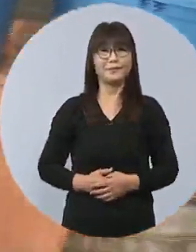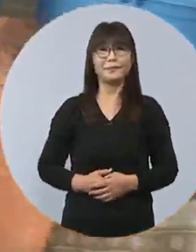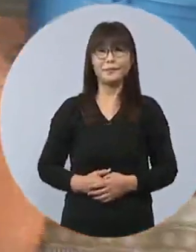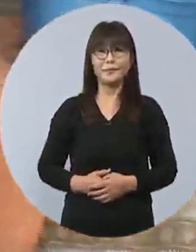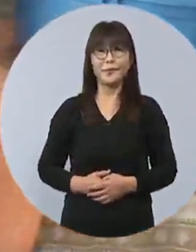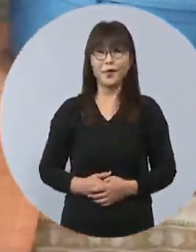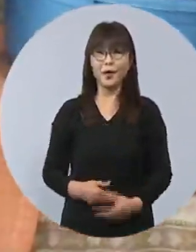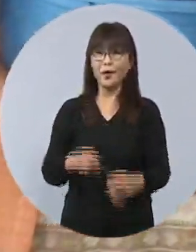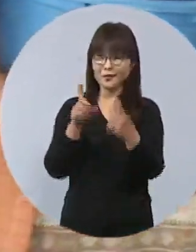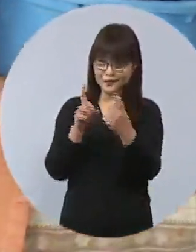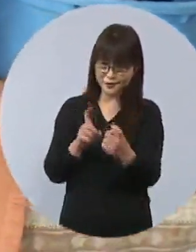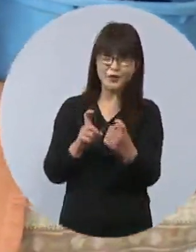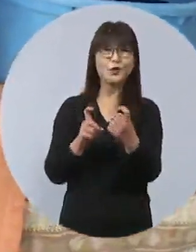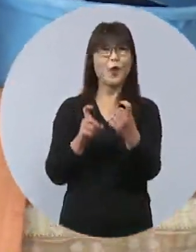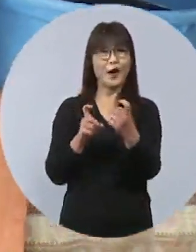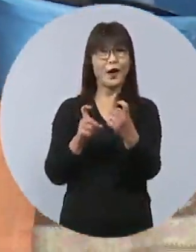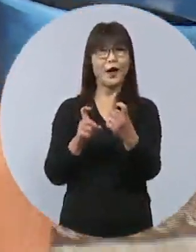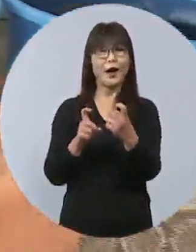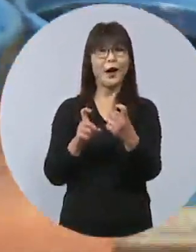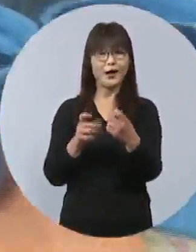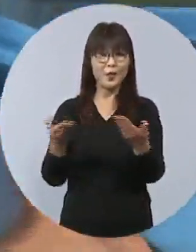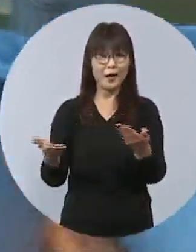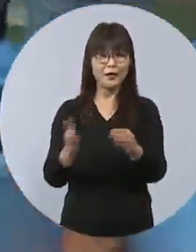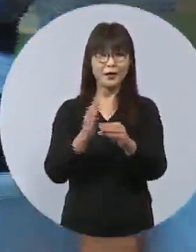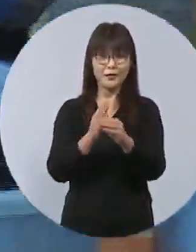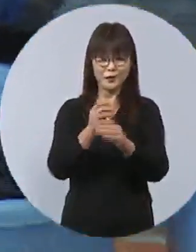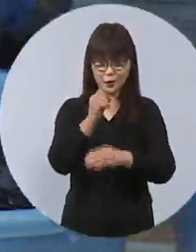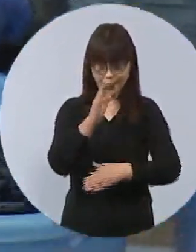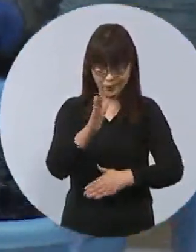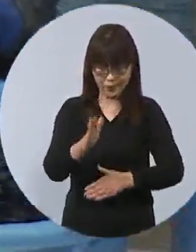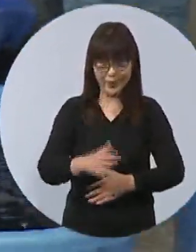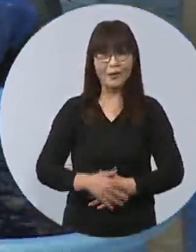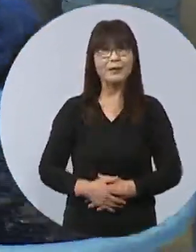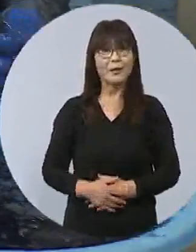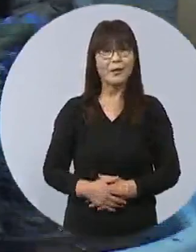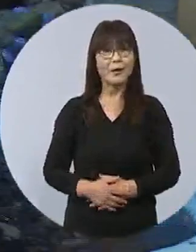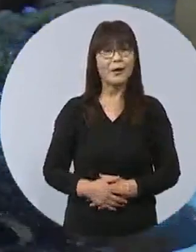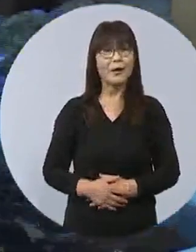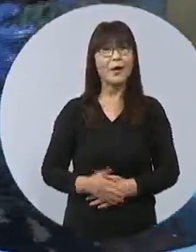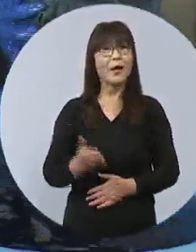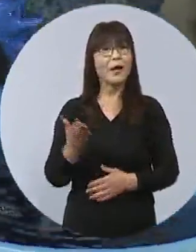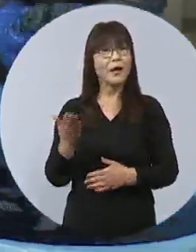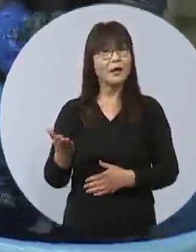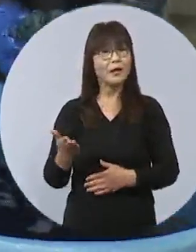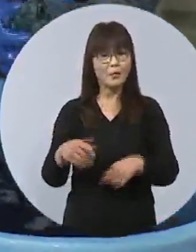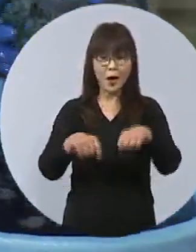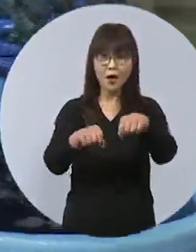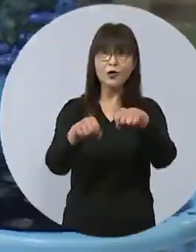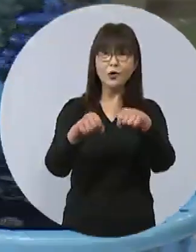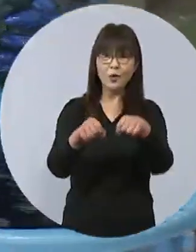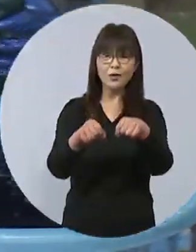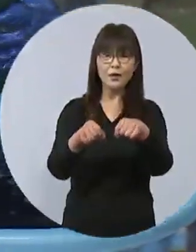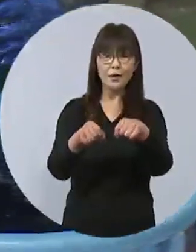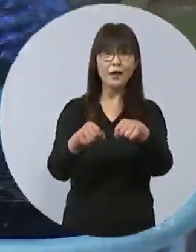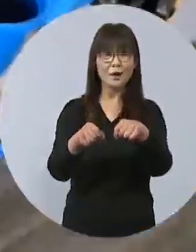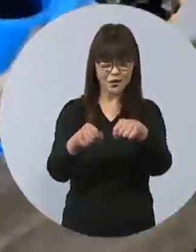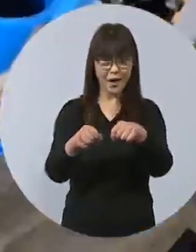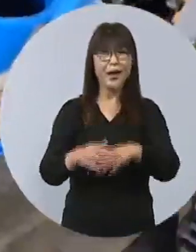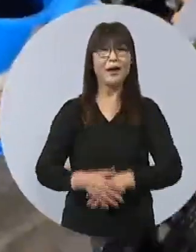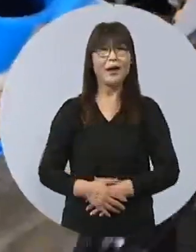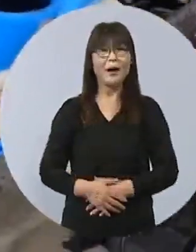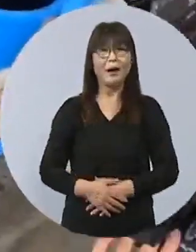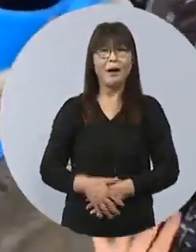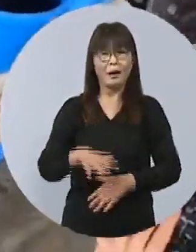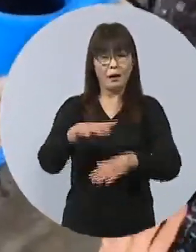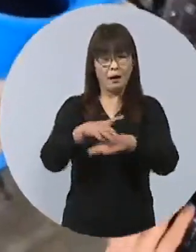こんにちは。こんにちは。作業中すいません。まさにこちら今藍染め作業中ですね。私初